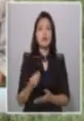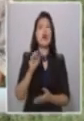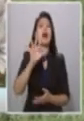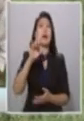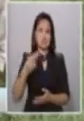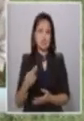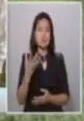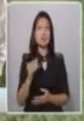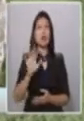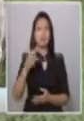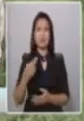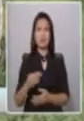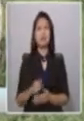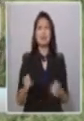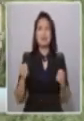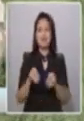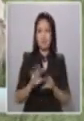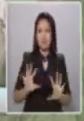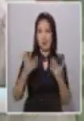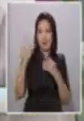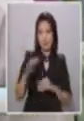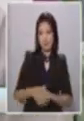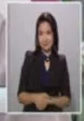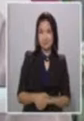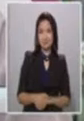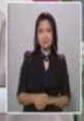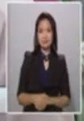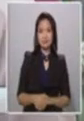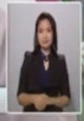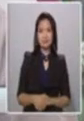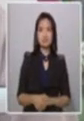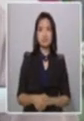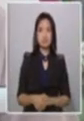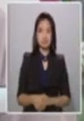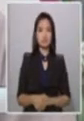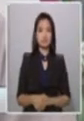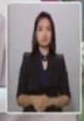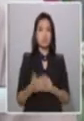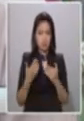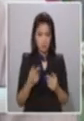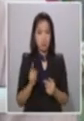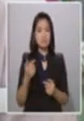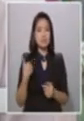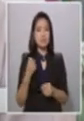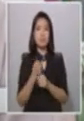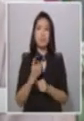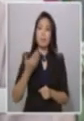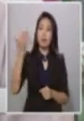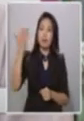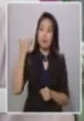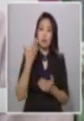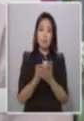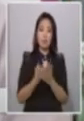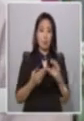ท โอ้ก็เกินครึ่งทางแล้วนี ่เรื่องหนี้นี่ในขณะนี้เนี่ยก็จะมีการขยายจากเดิมว